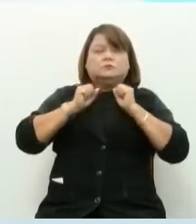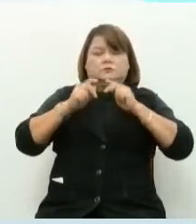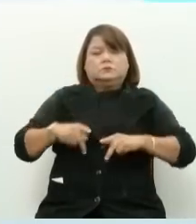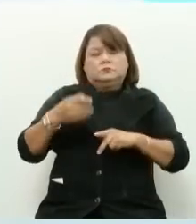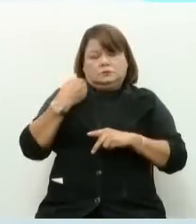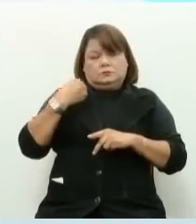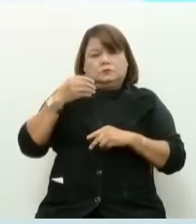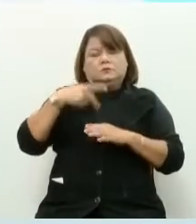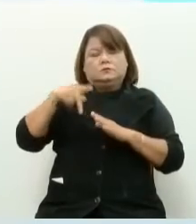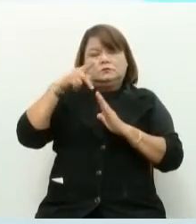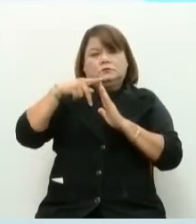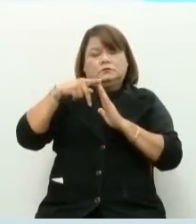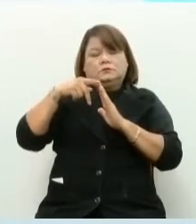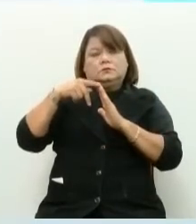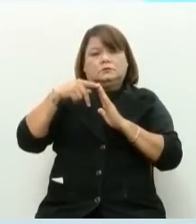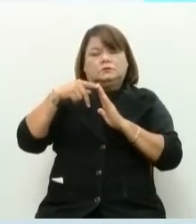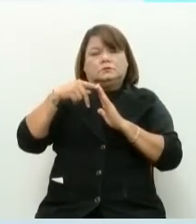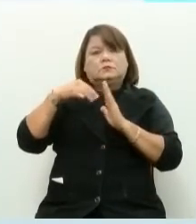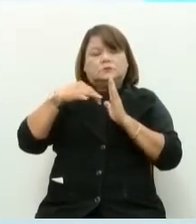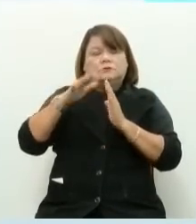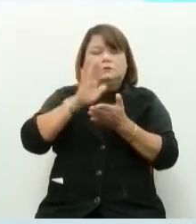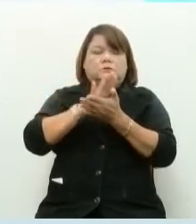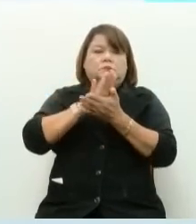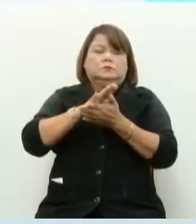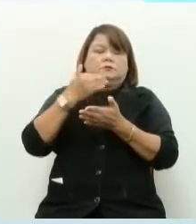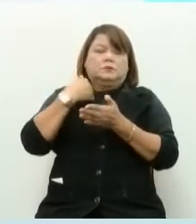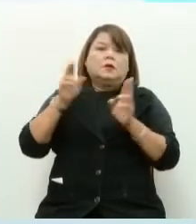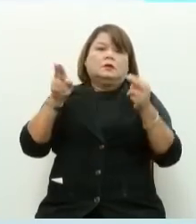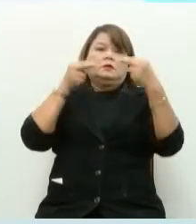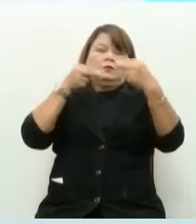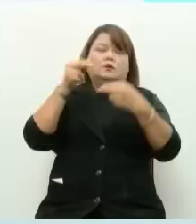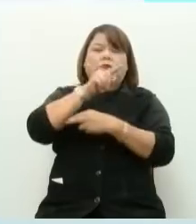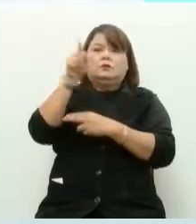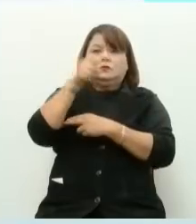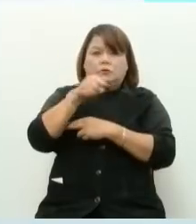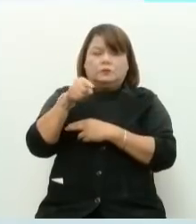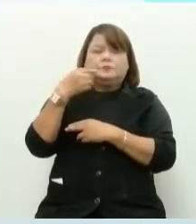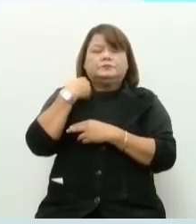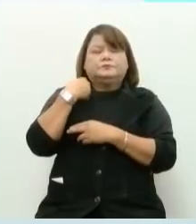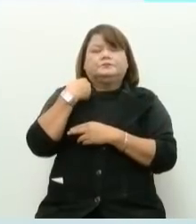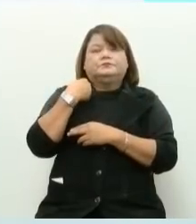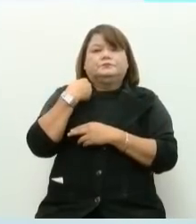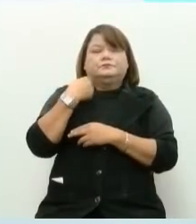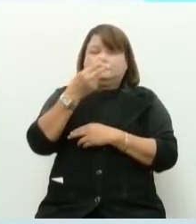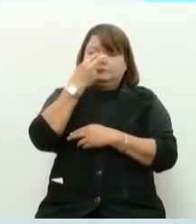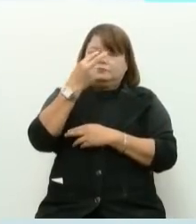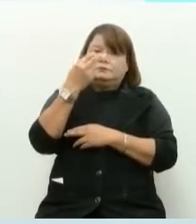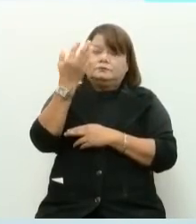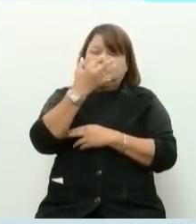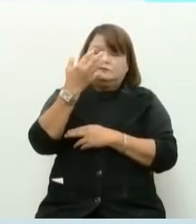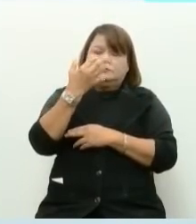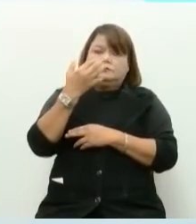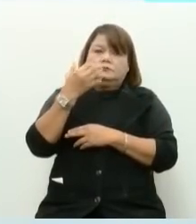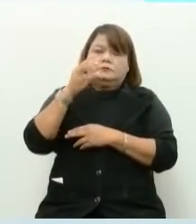ขตพื้นที่การศึกษาแล้วก็แอดมินของโรงเรียนผ่านระบบ Zoom Meeting นะคะแล้วก็สามารถติดตามรับชมผ่านการถ่ายทอดสด